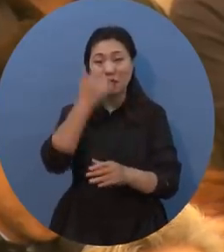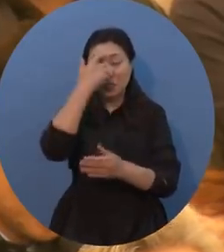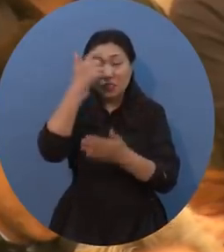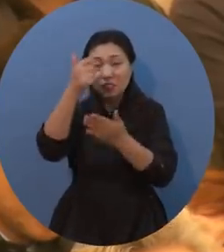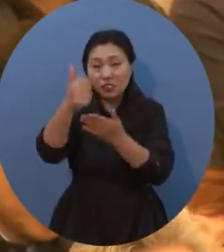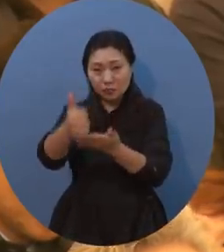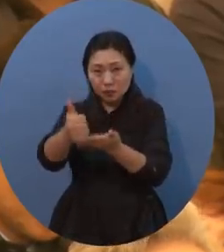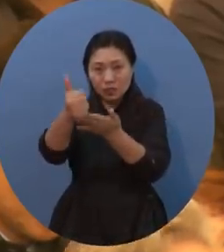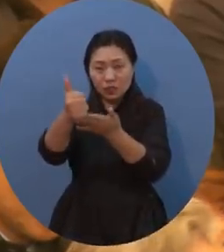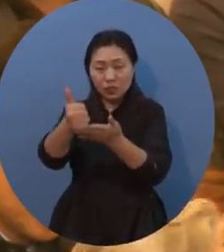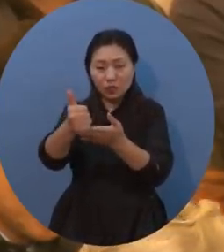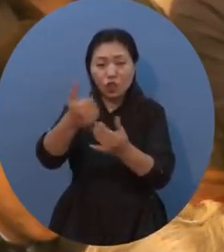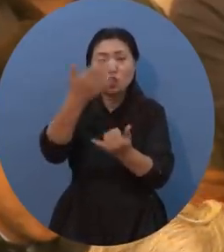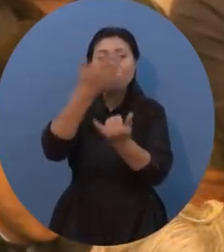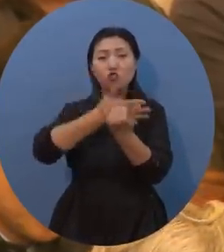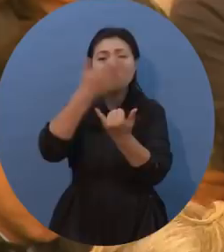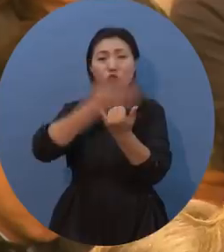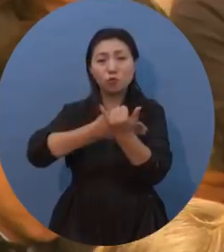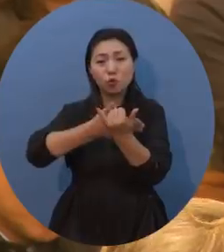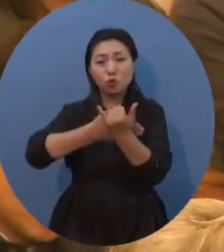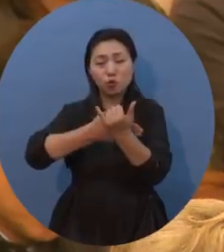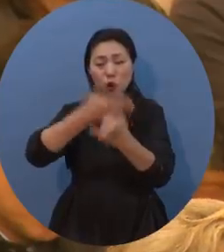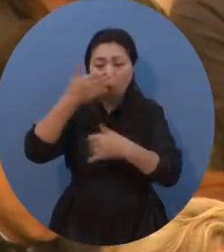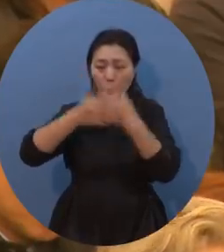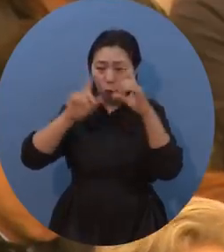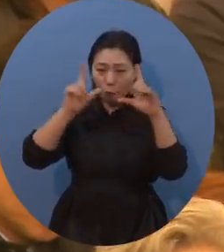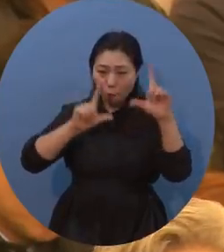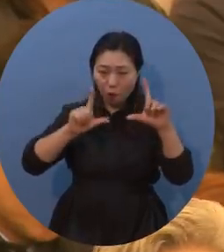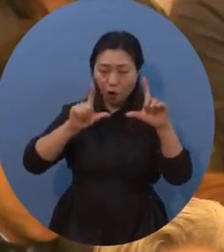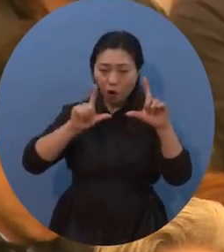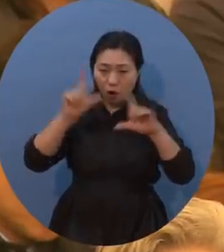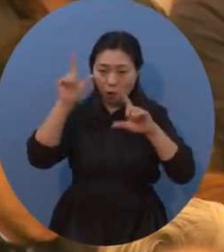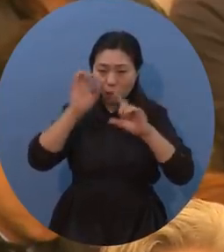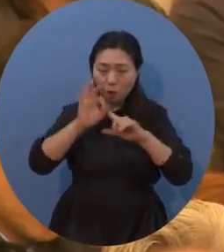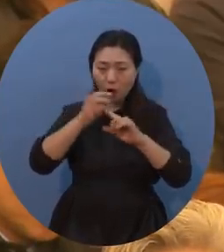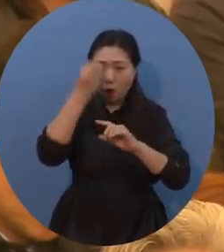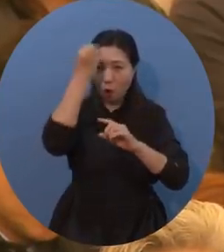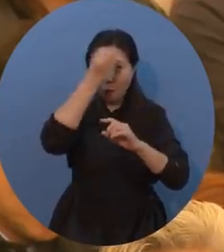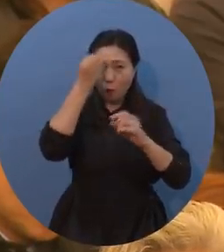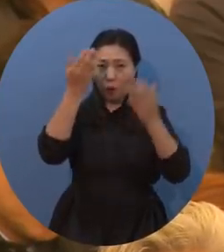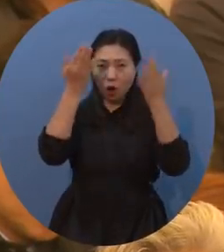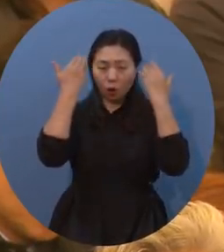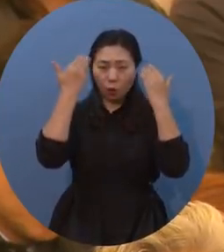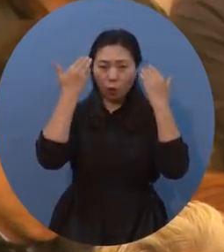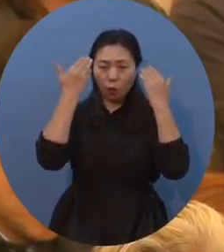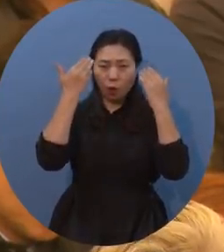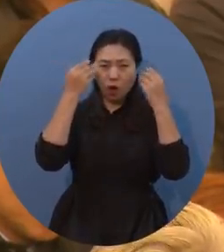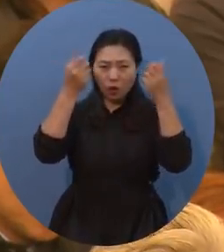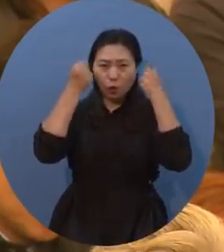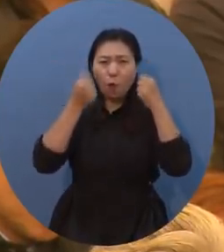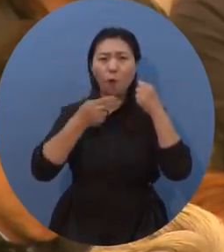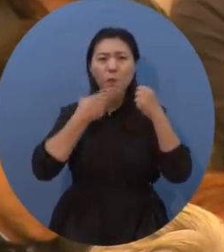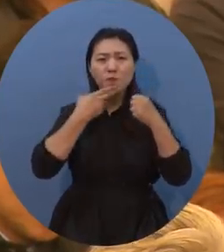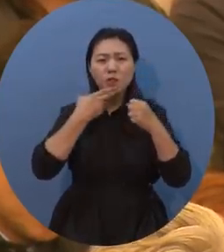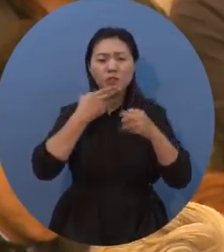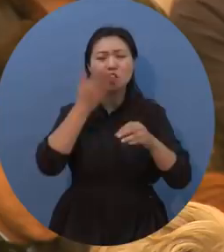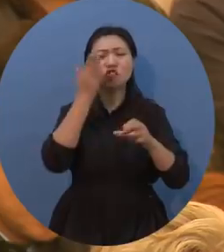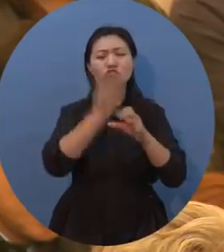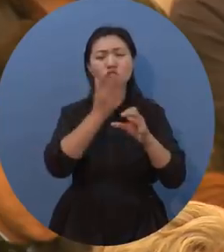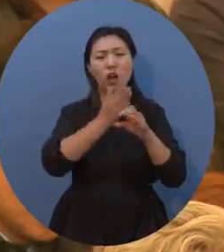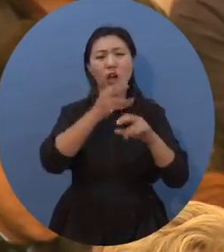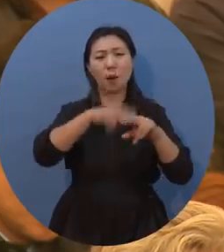스님께서는 유튜브에서 보면은 고조를 중퇴하시고 출가를 하셨다는데 어릴